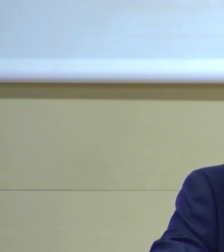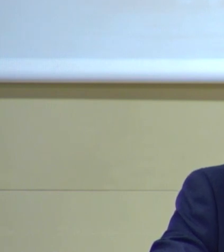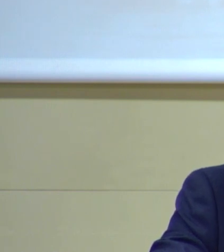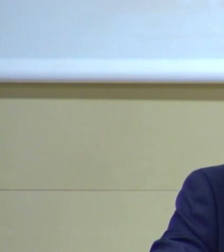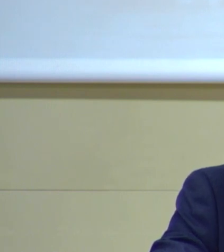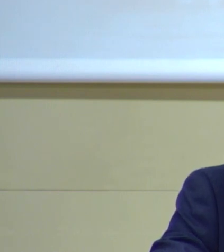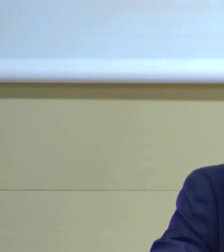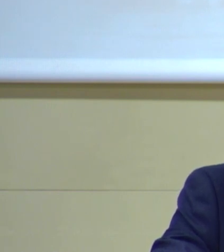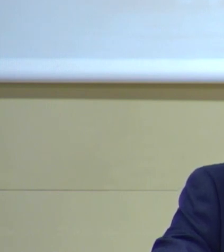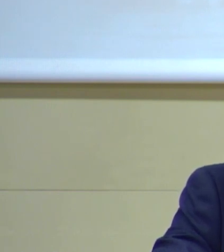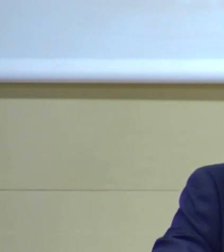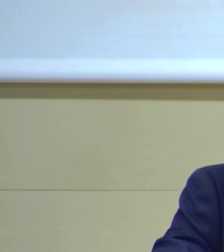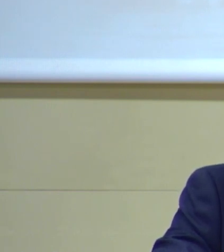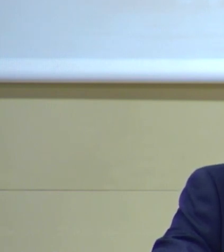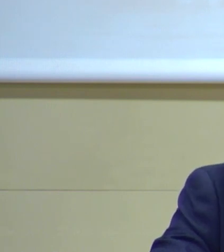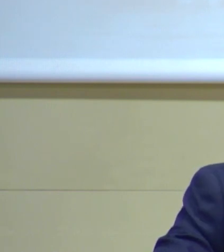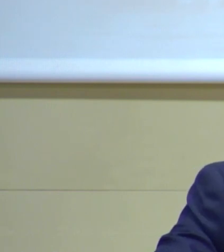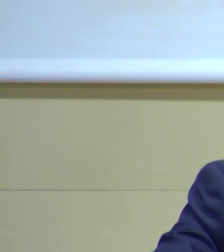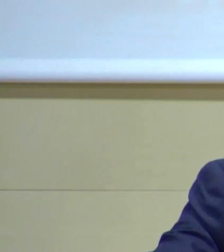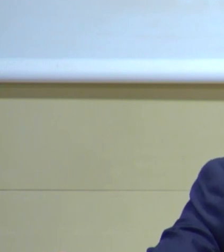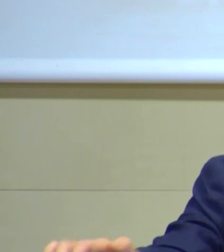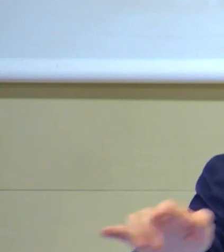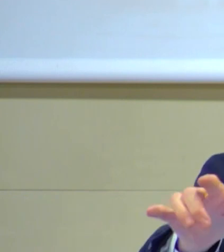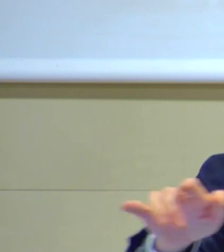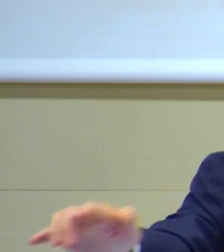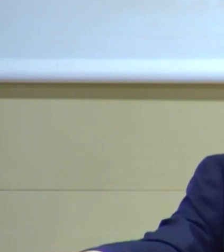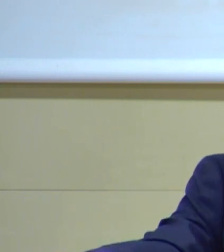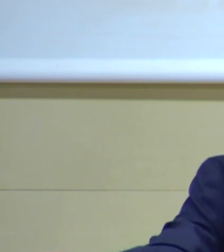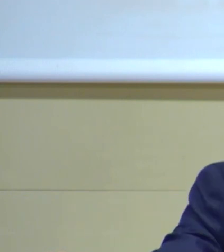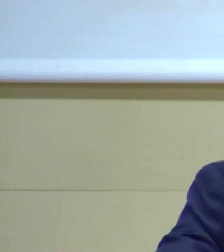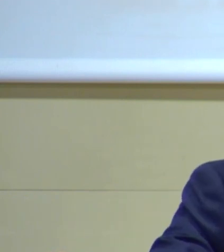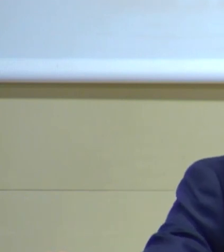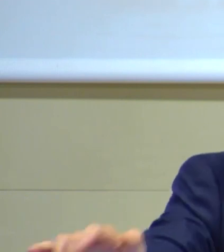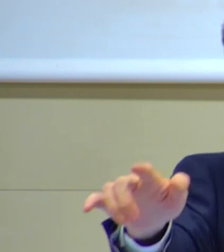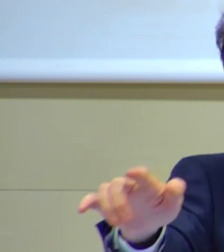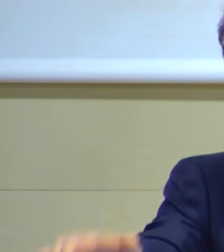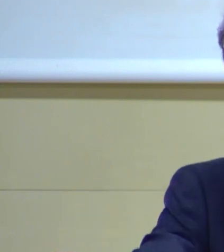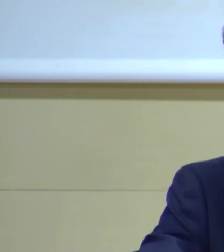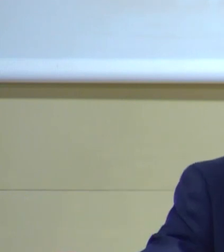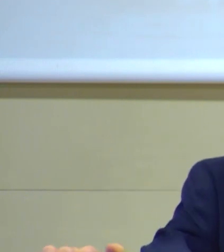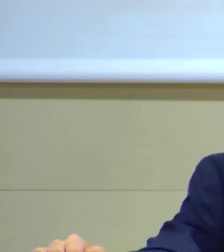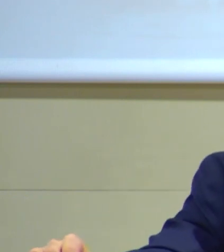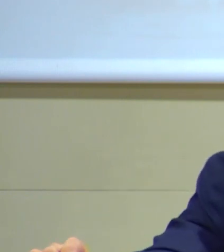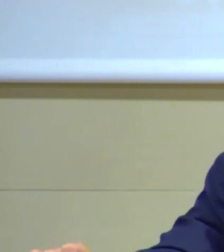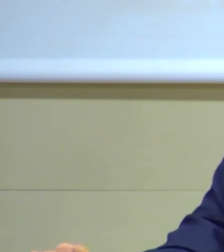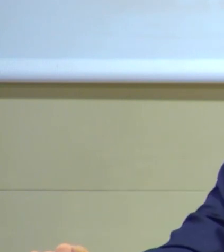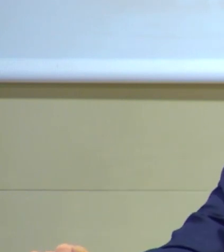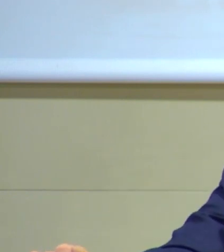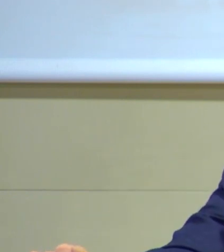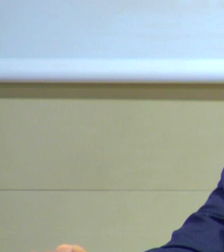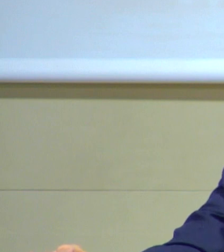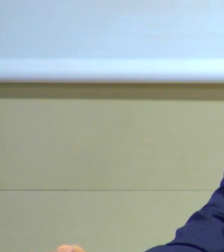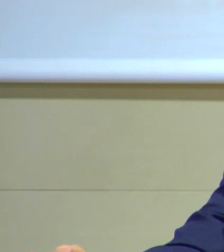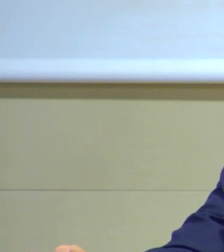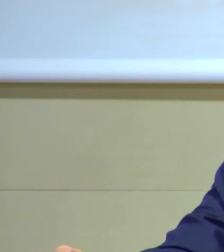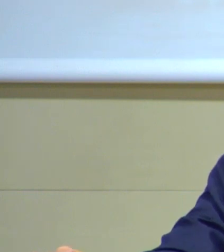pas part au vote qui s'abstient c'est un test monsieur blouère donc abstention monsieur coué qui vote